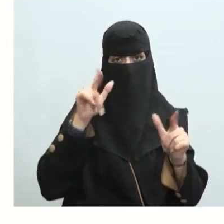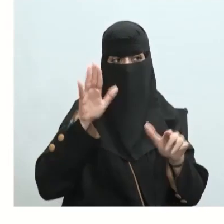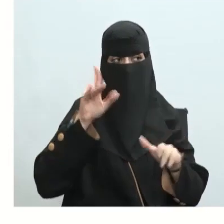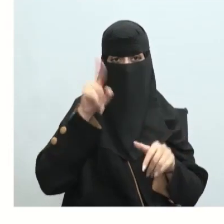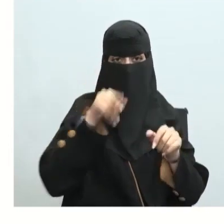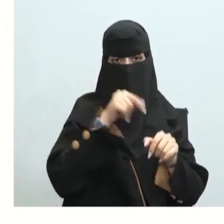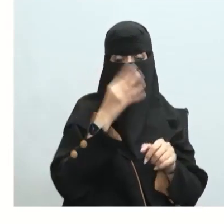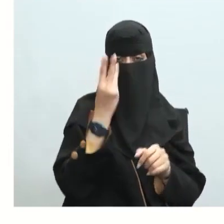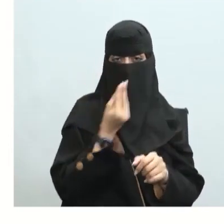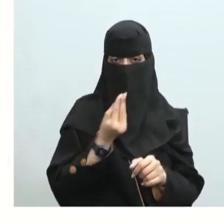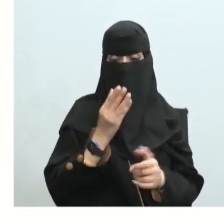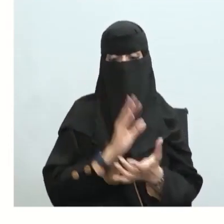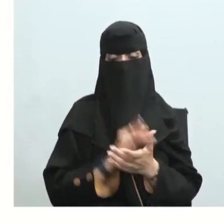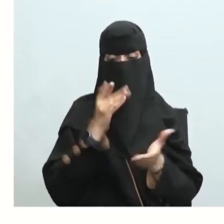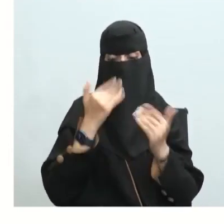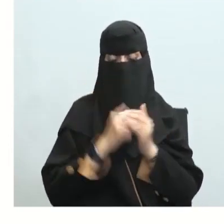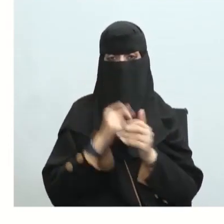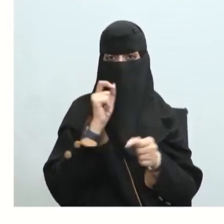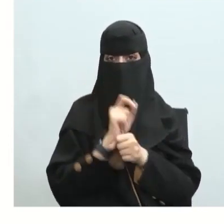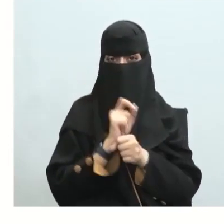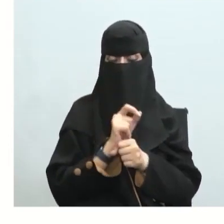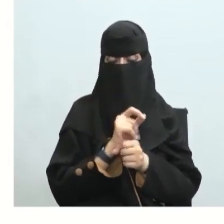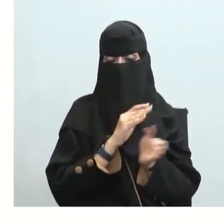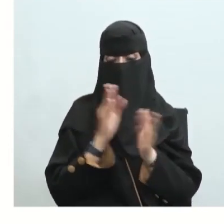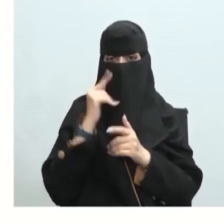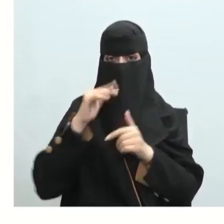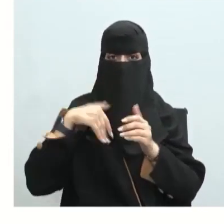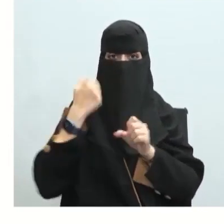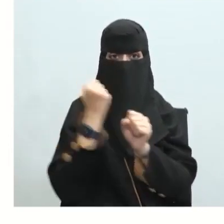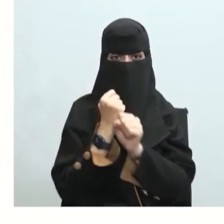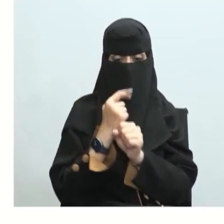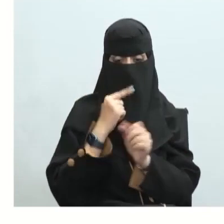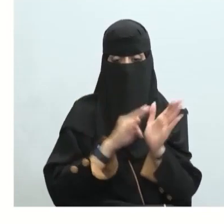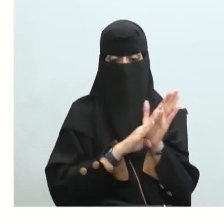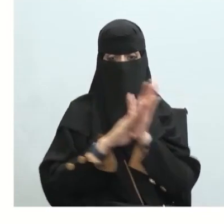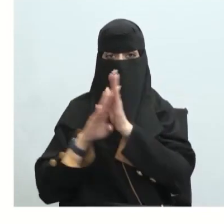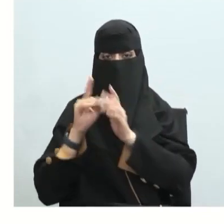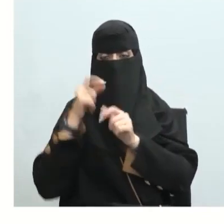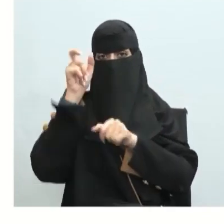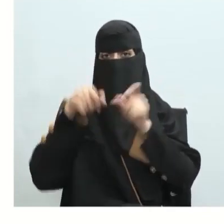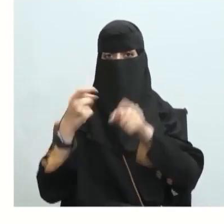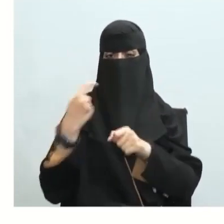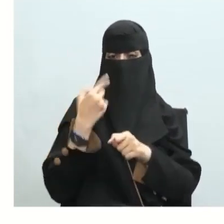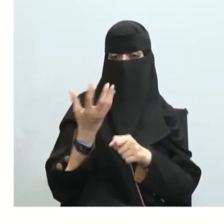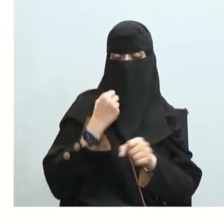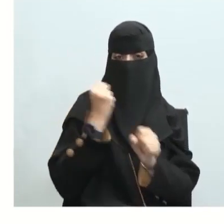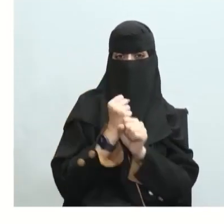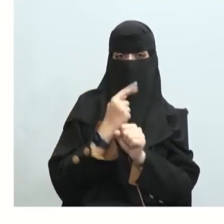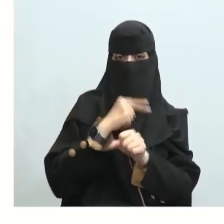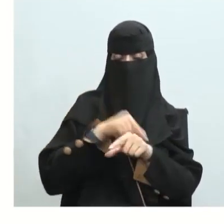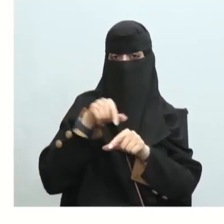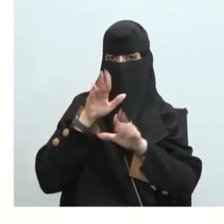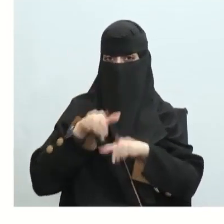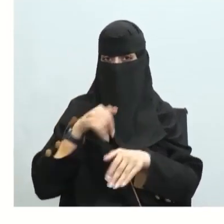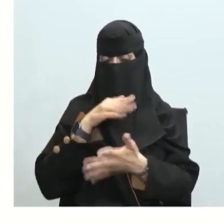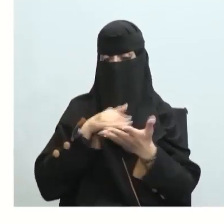ايام معدوده ممتاز الفعل بعد ذلك دفع المتلقي الى اتخاذ فعل لتبني الحل